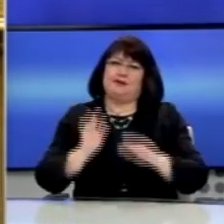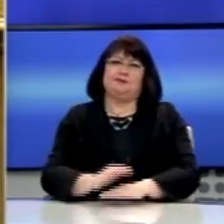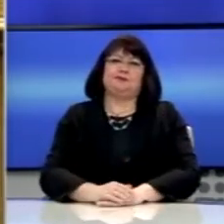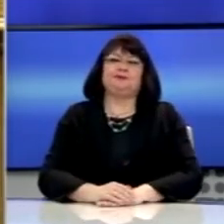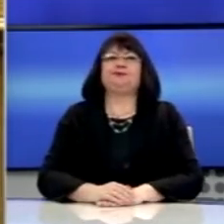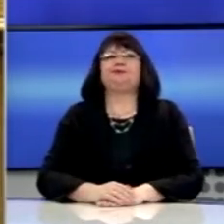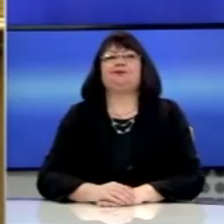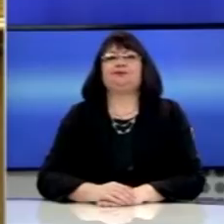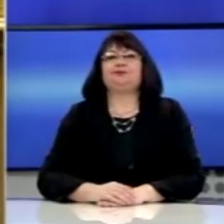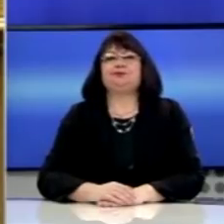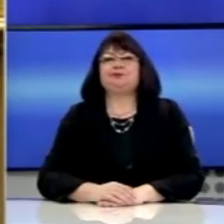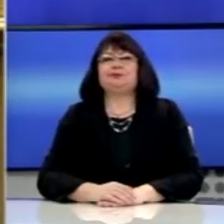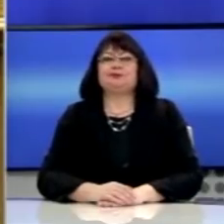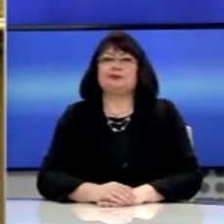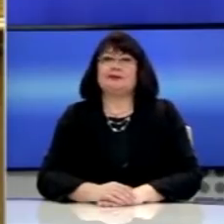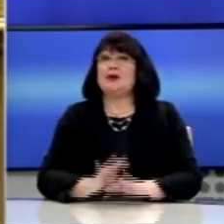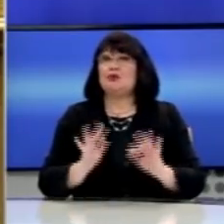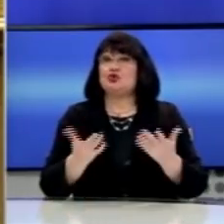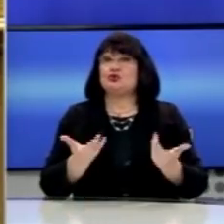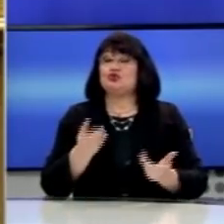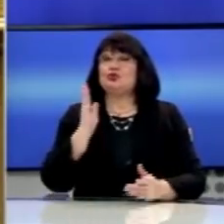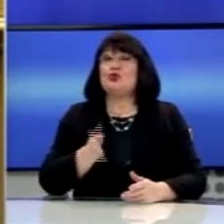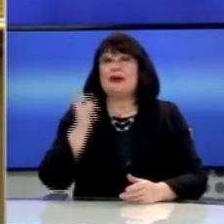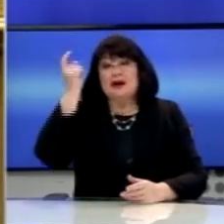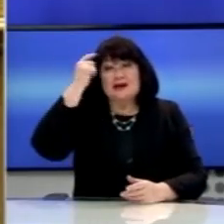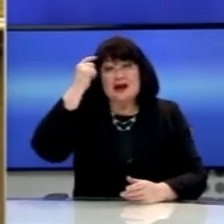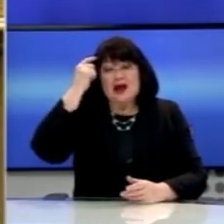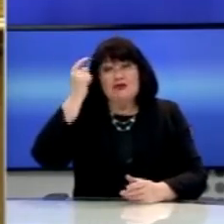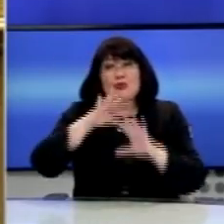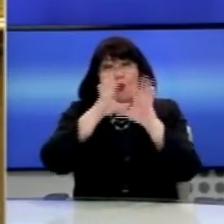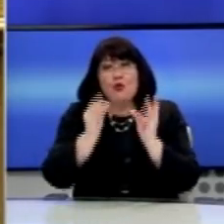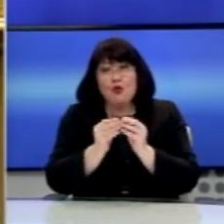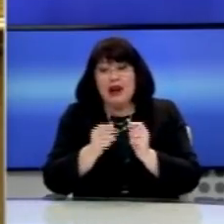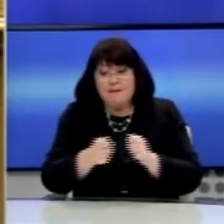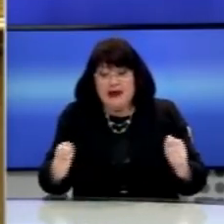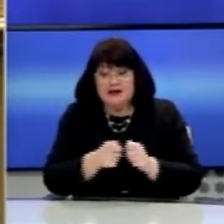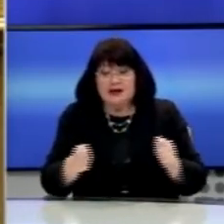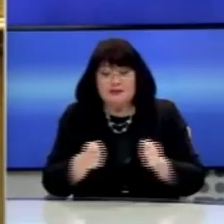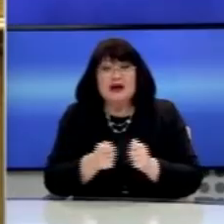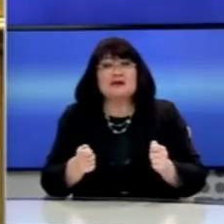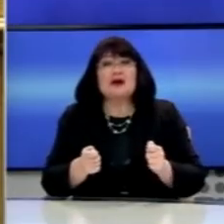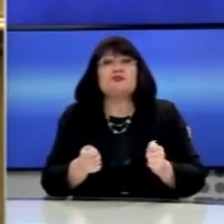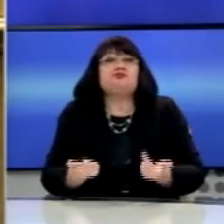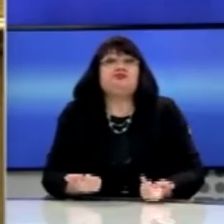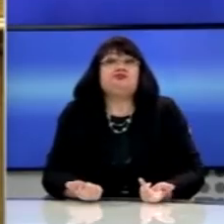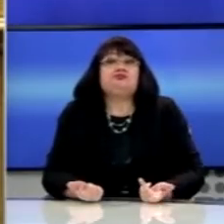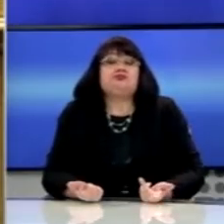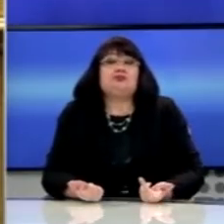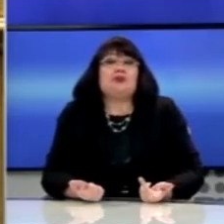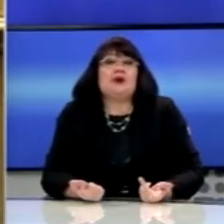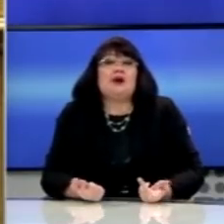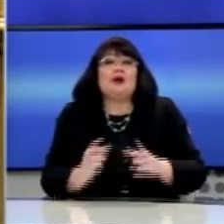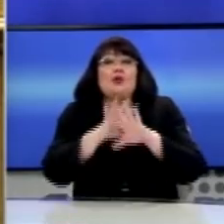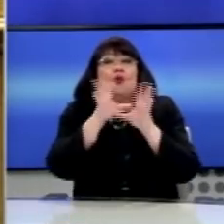αλλιώς μπορεί να ερμηνευτεί το γεγονός ότι δεν λαμβάνονται όλα εκείνα τα μέτρα για να υπάρχει προμήθεια όλων